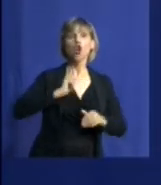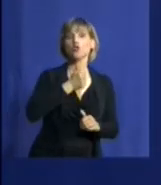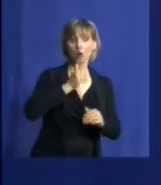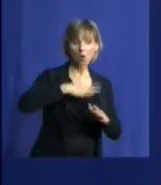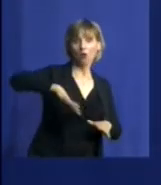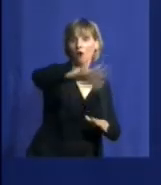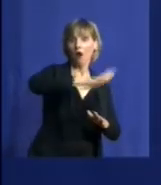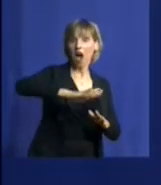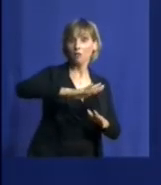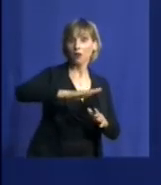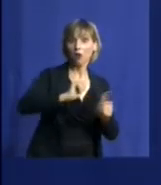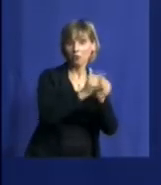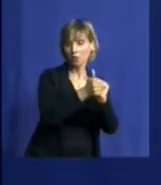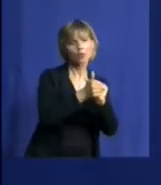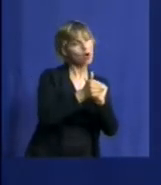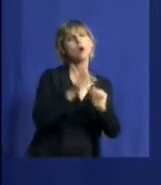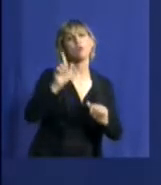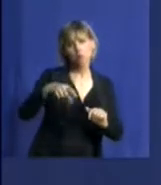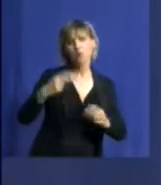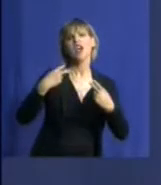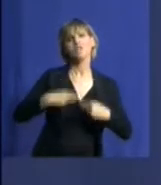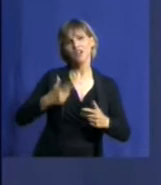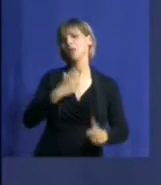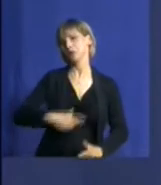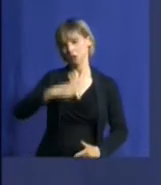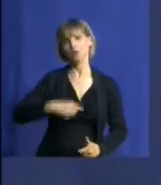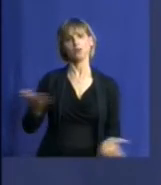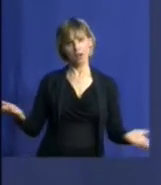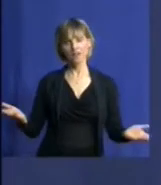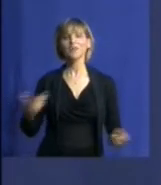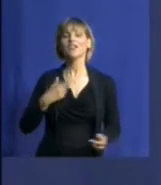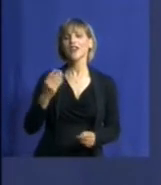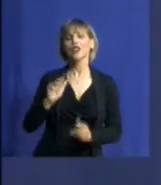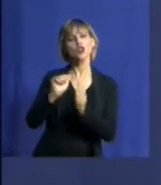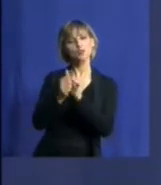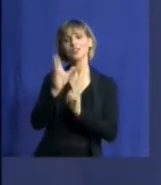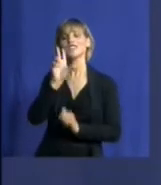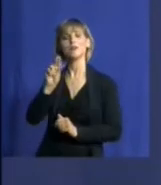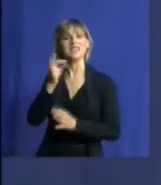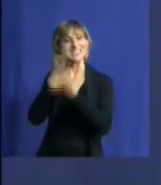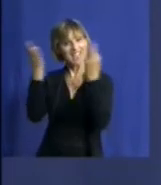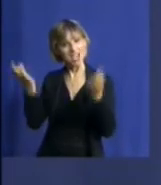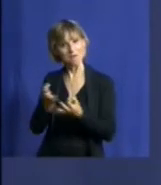sportivo, anche come persona. Senti, nello sport oggi si parla tantissimo tra